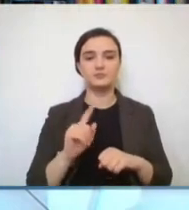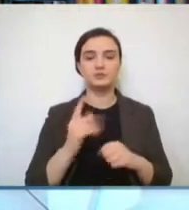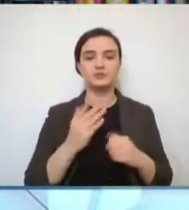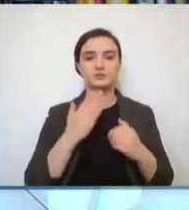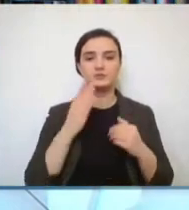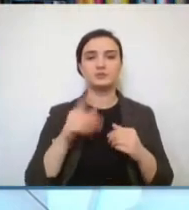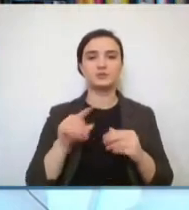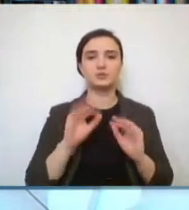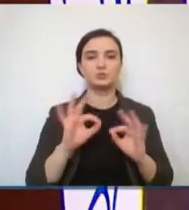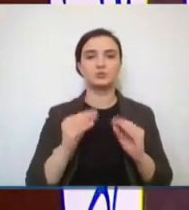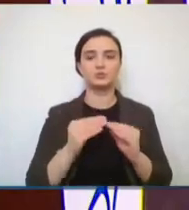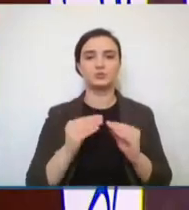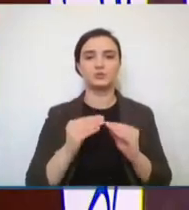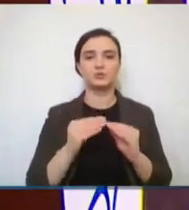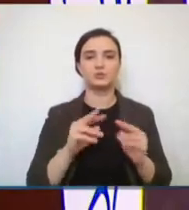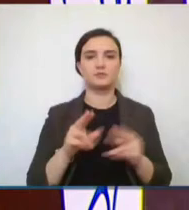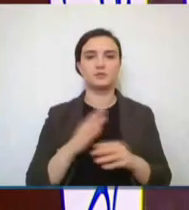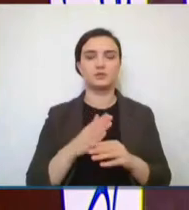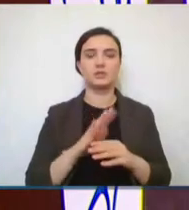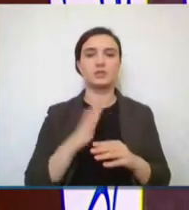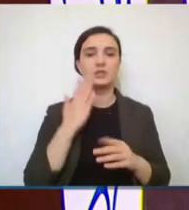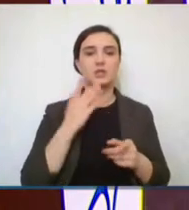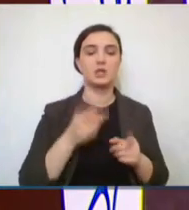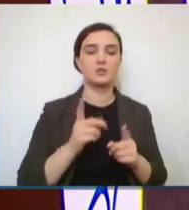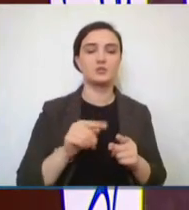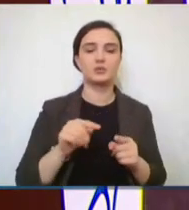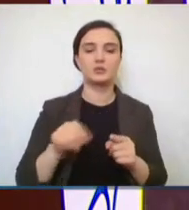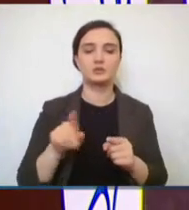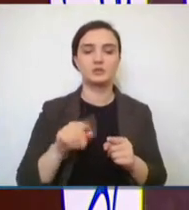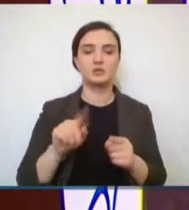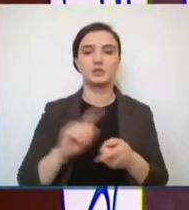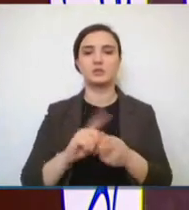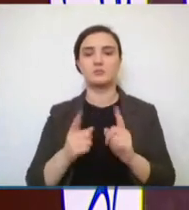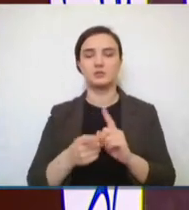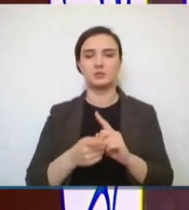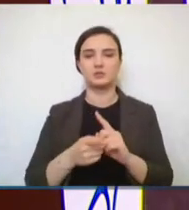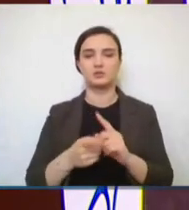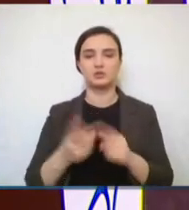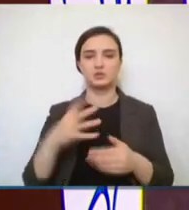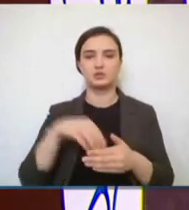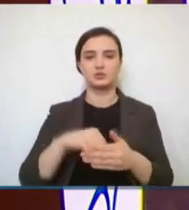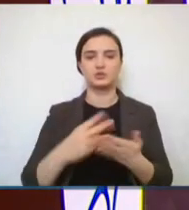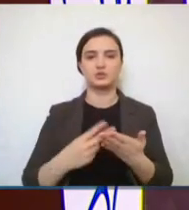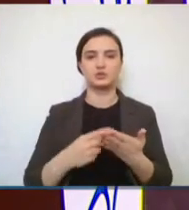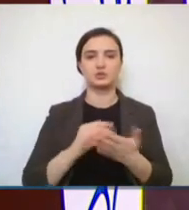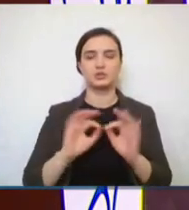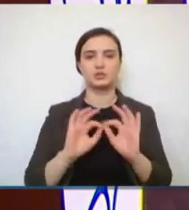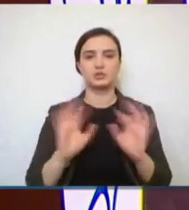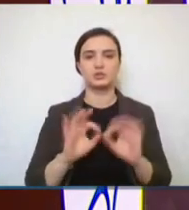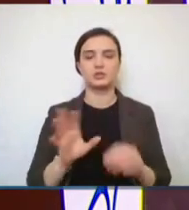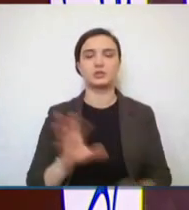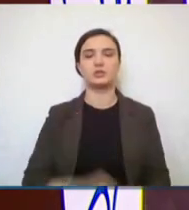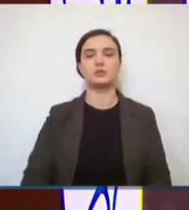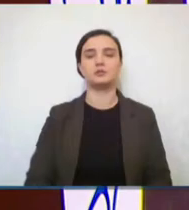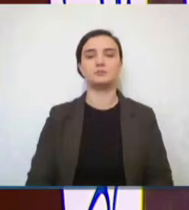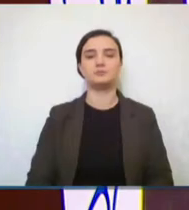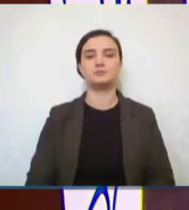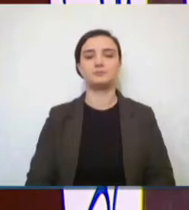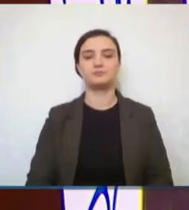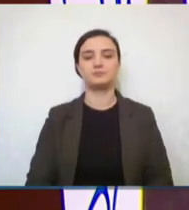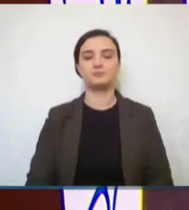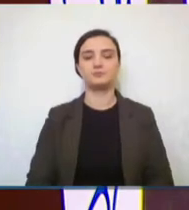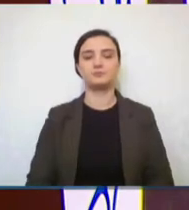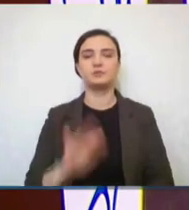ხდება. არა რეალურად გჭირს ეს დაავადება, არამედ წიგნში აღწერილი სიმპტომების მიხედვით. ასევეა ინტერნეტში წაკითხული